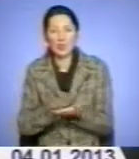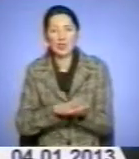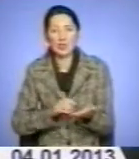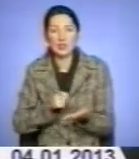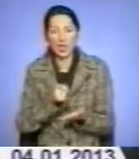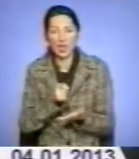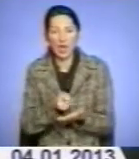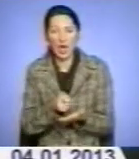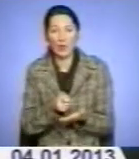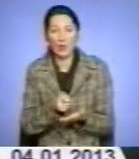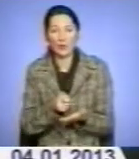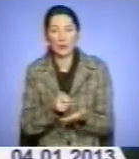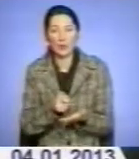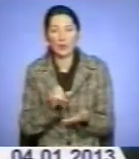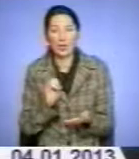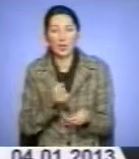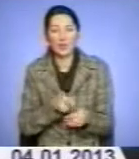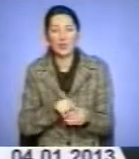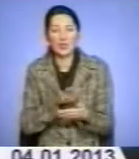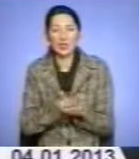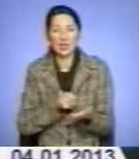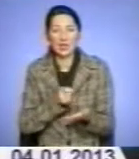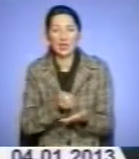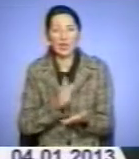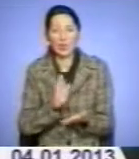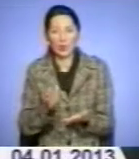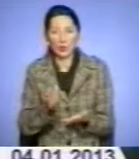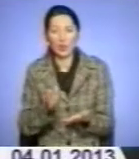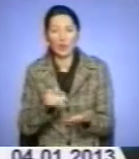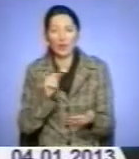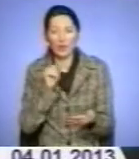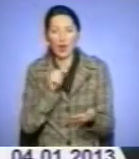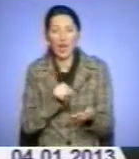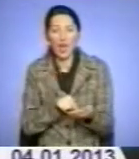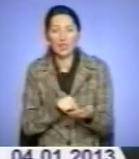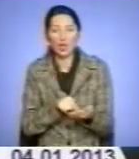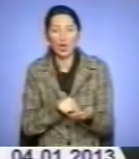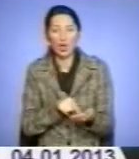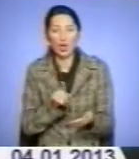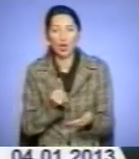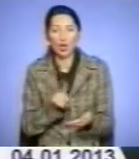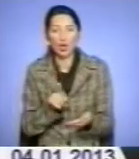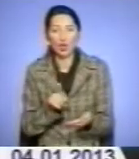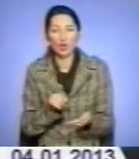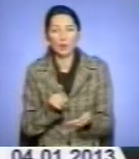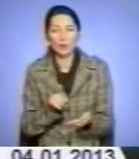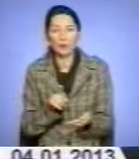написати заяву. І в цій заяві буде безперечно вказано про те, що